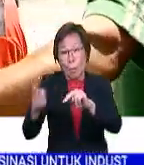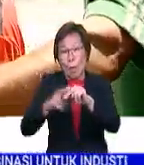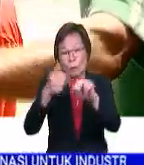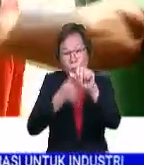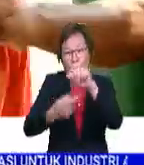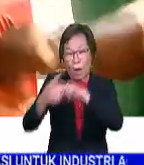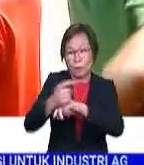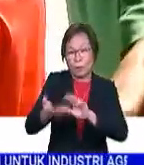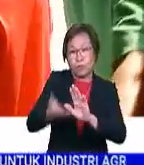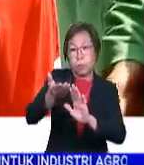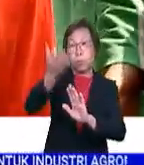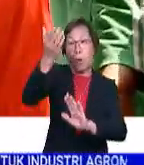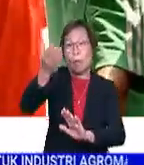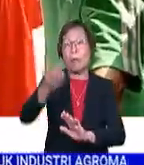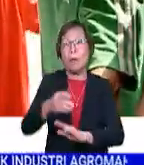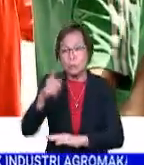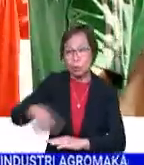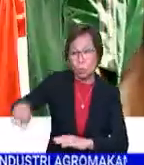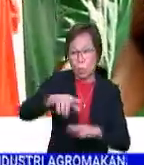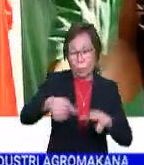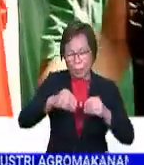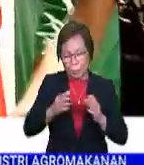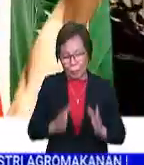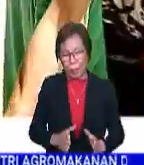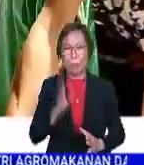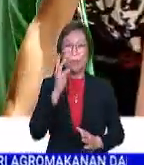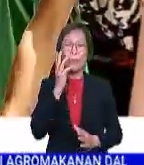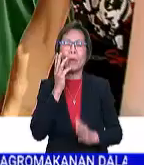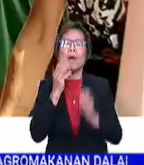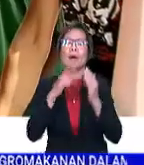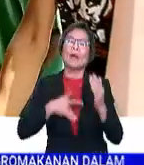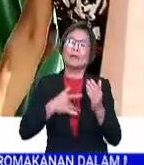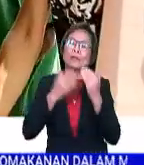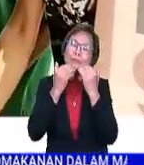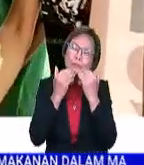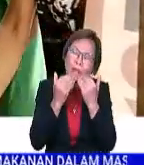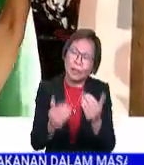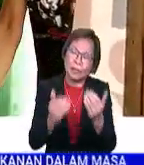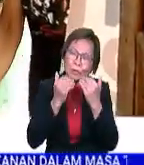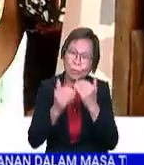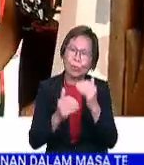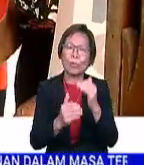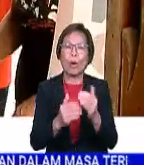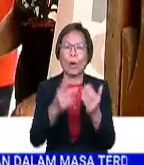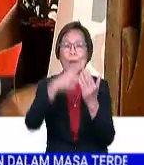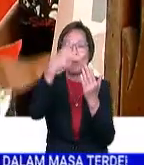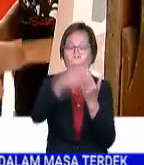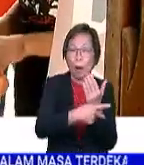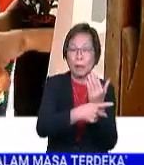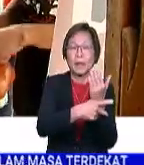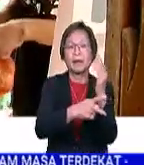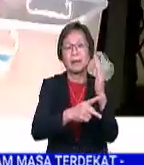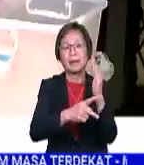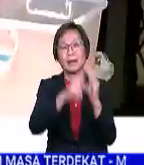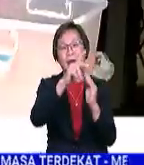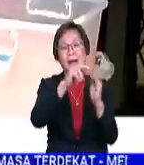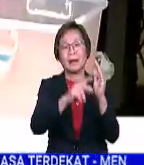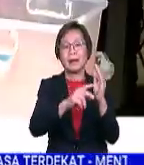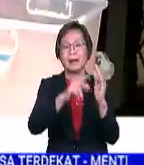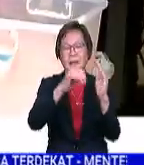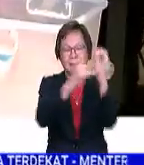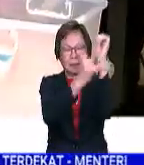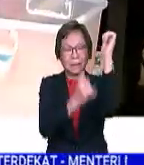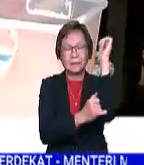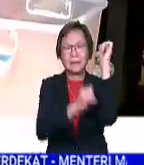hari. Rata-rata penerima berasa syukur dengan inisiatif Yayasan Jamin menghujudkan bank